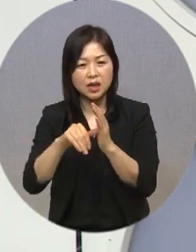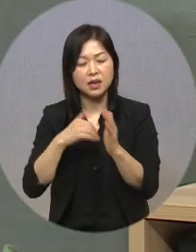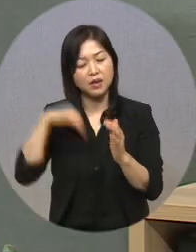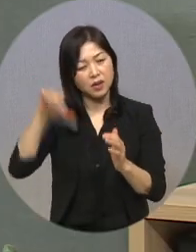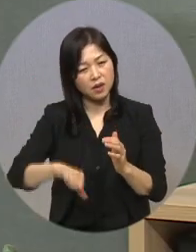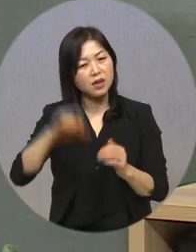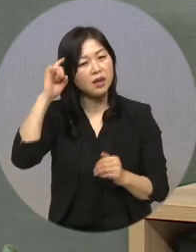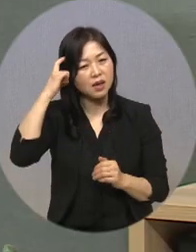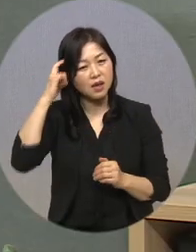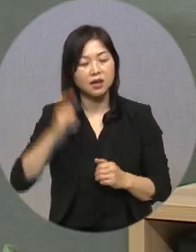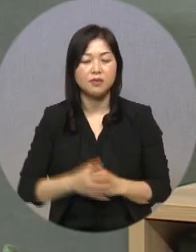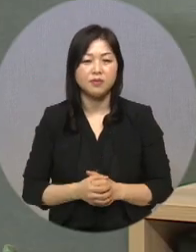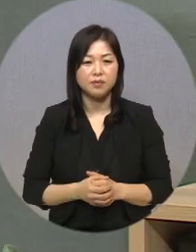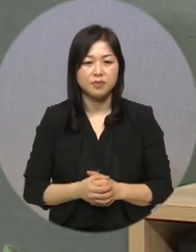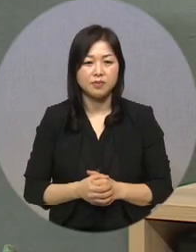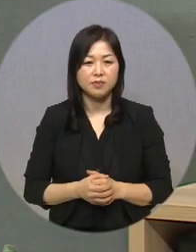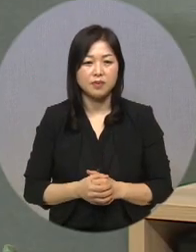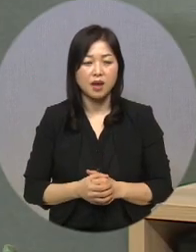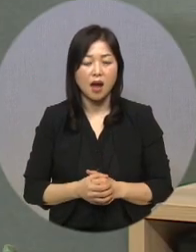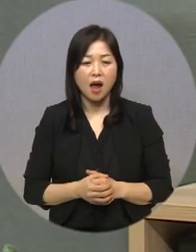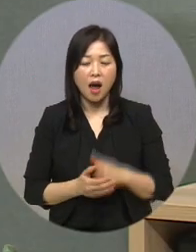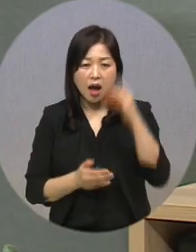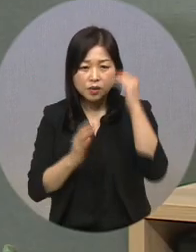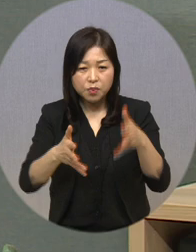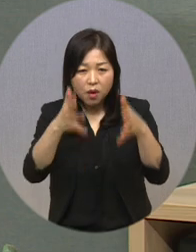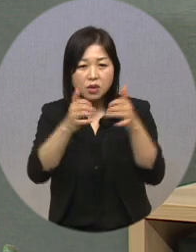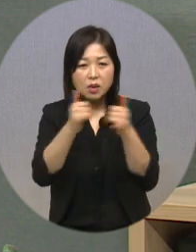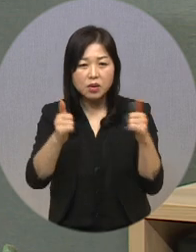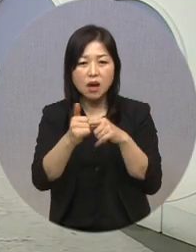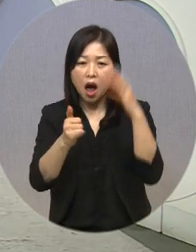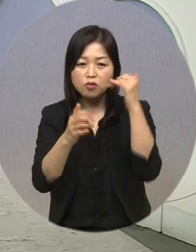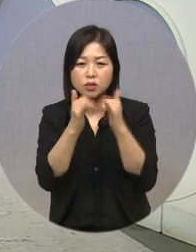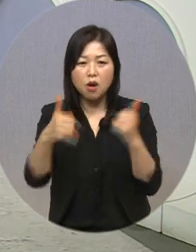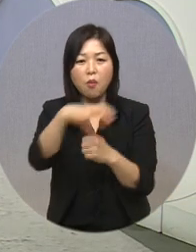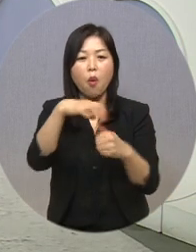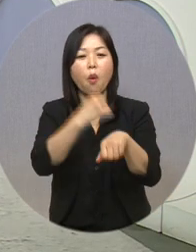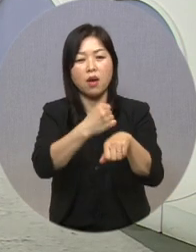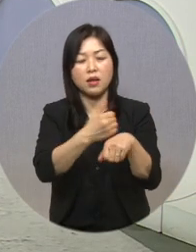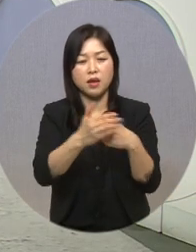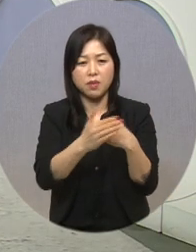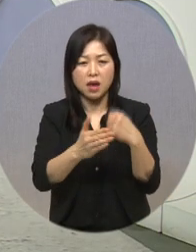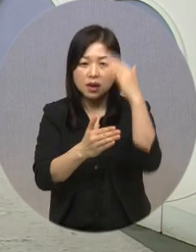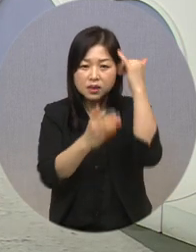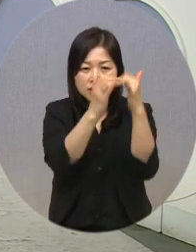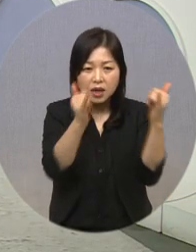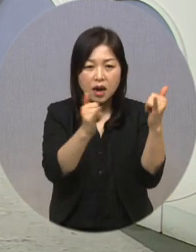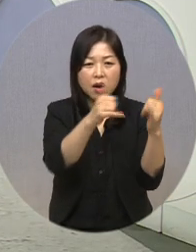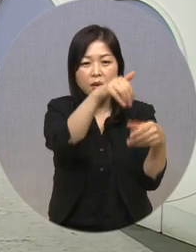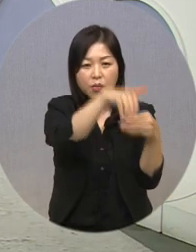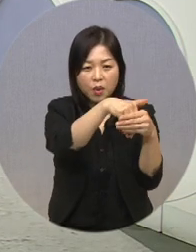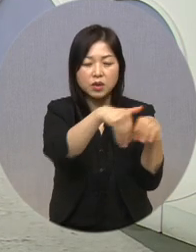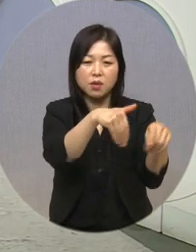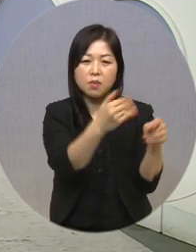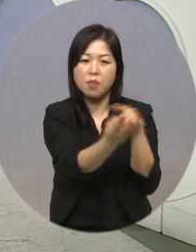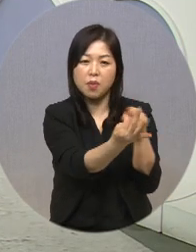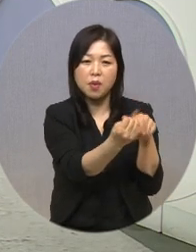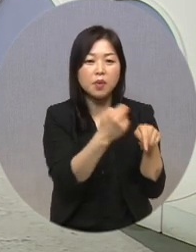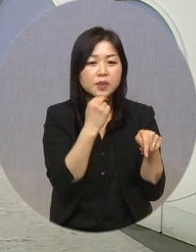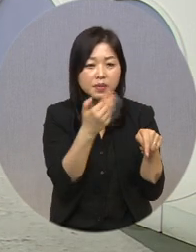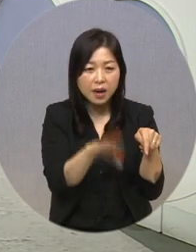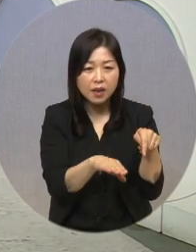그랬죠. 한인타운에서 한인들을 보호하고 있으니까 물론 흑인 표는 난 뭐 감은 안 했지만 이 죽일